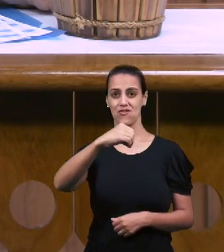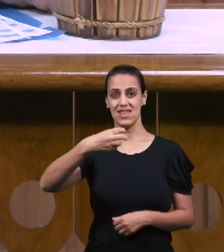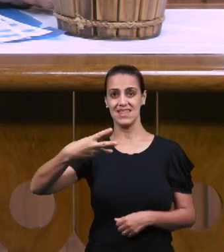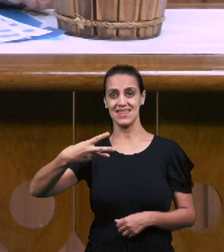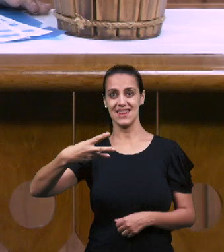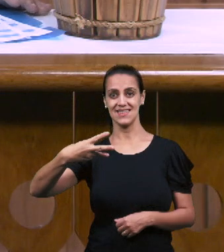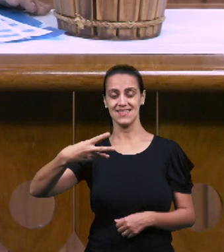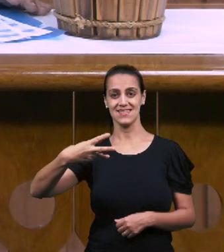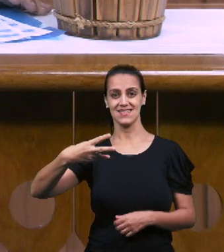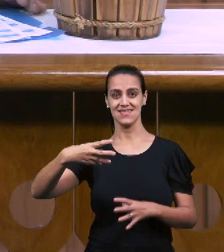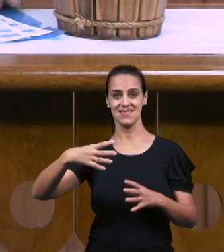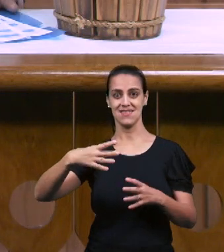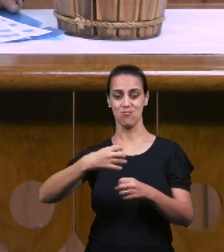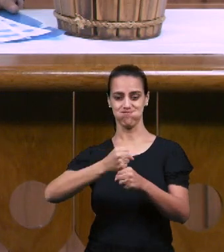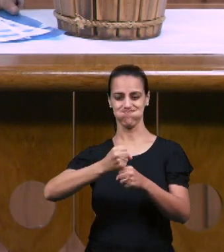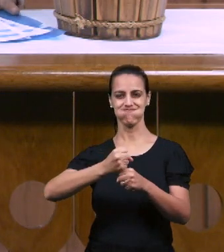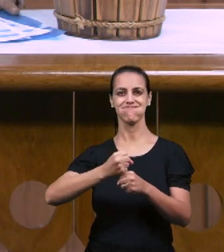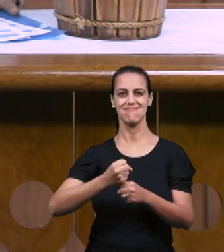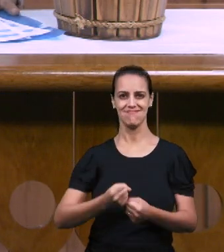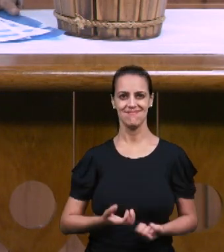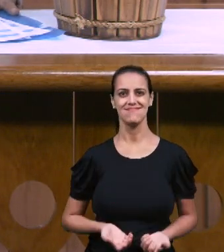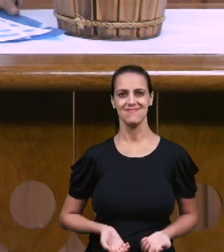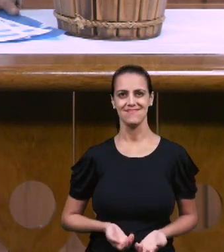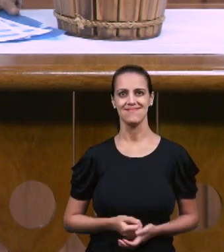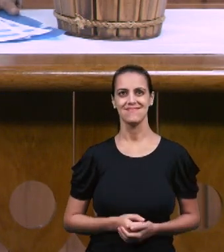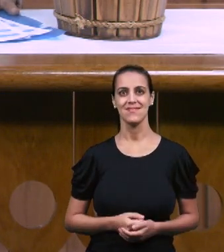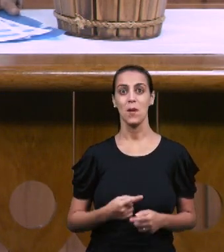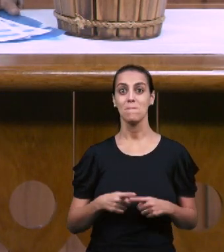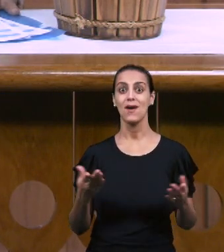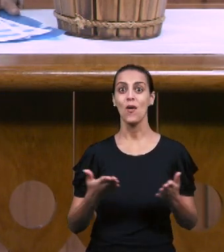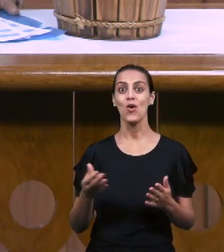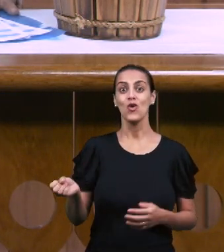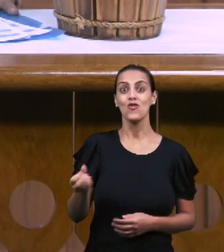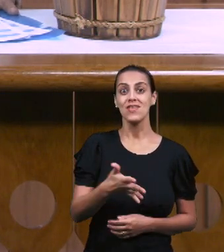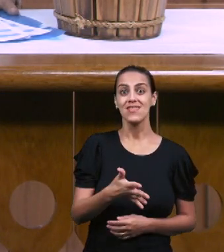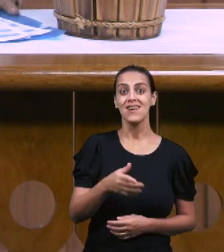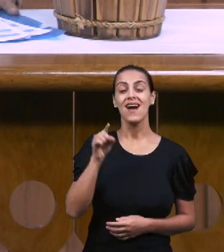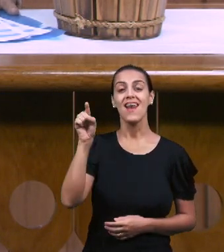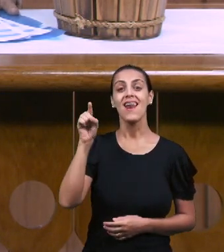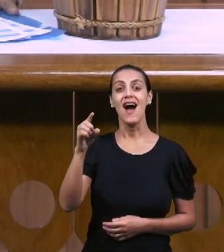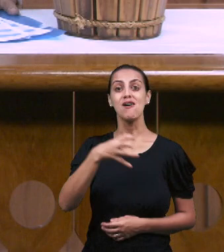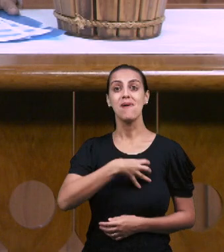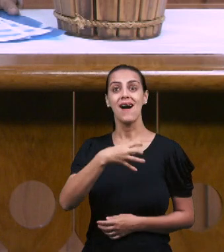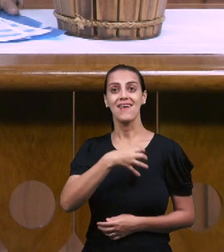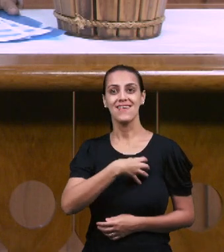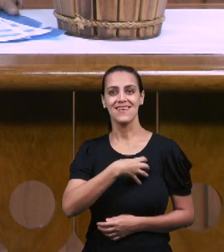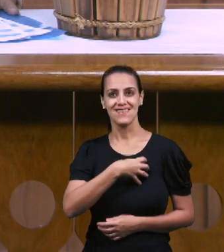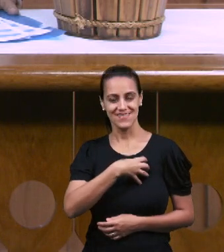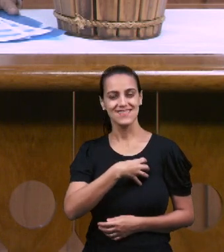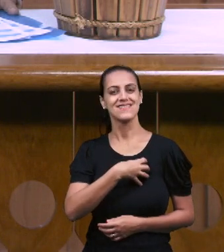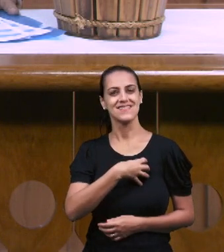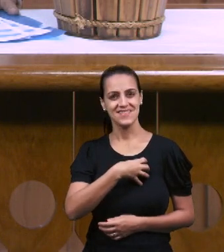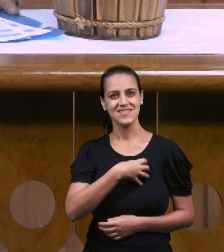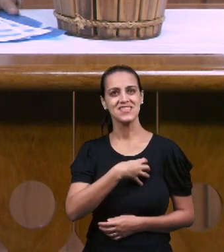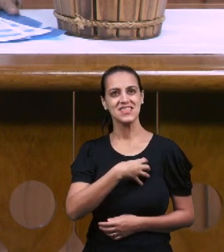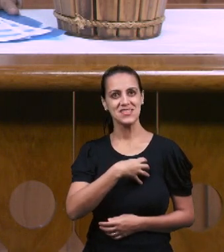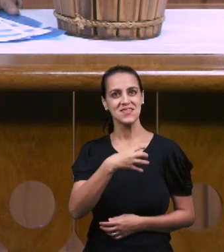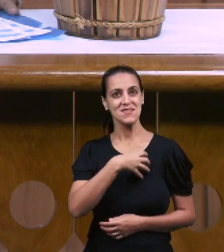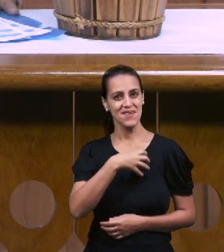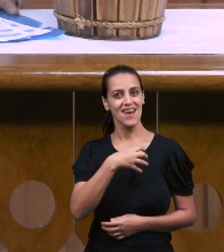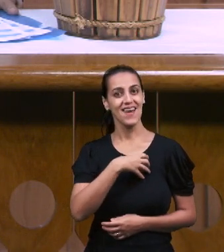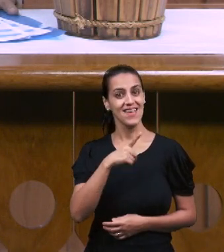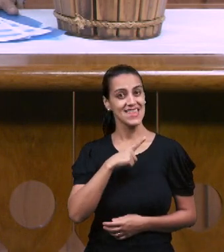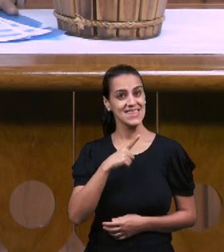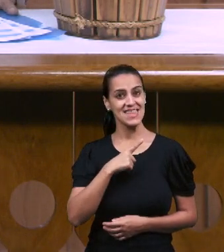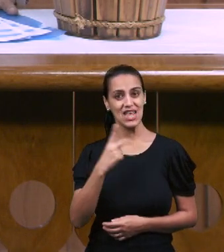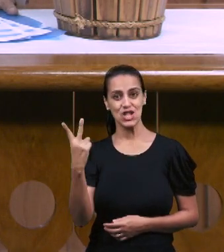893. Aujourd'hui, la nouveauté, c'est le frère de Bahia. Bahia est entré la première fois avec deux grands